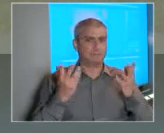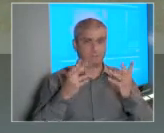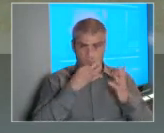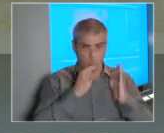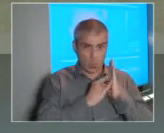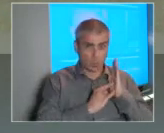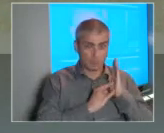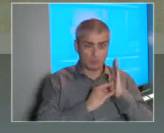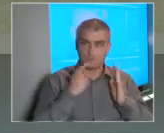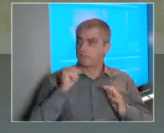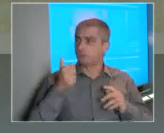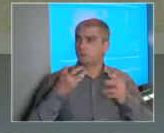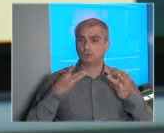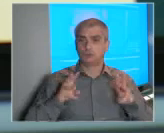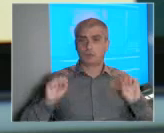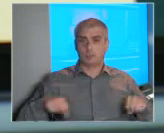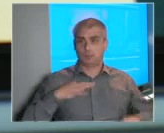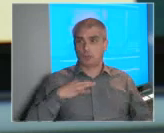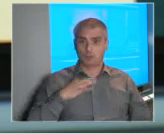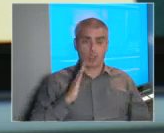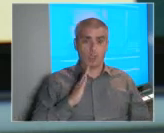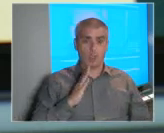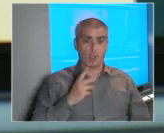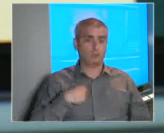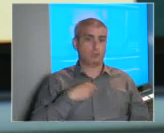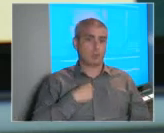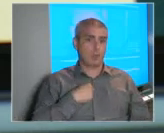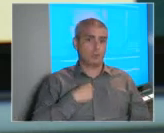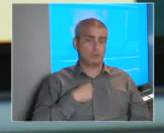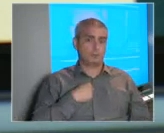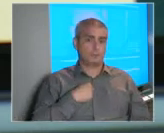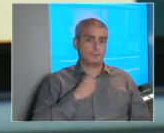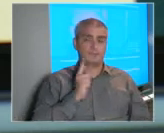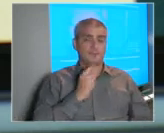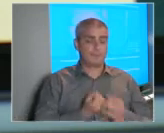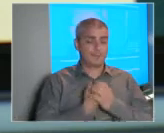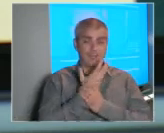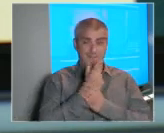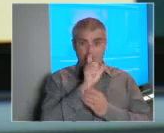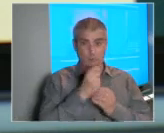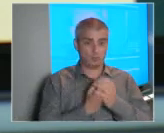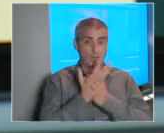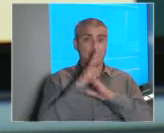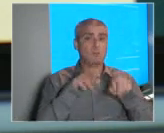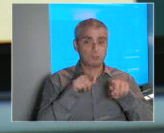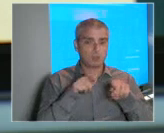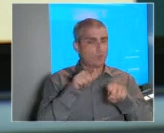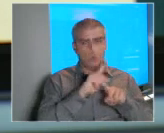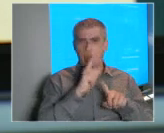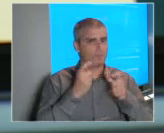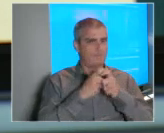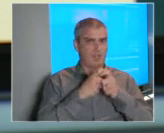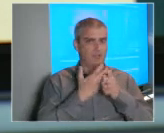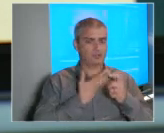חוקי? כן, קודם כל, שיטת המשטר שלנו היא כזאת, שאנחנו, מי שמרכיב, אותו דמות שמרכיבה את הממשלה, זו לא